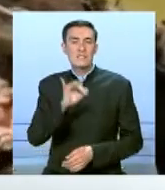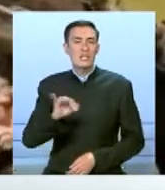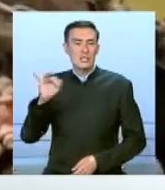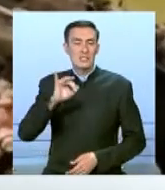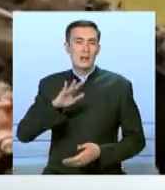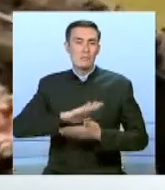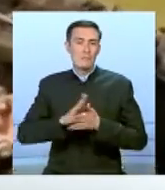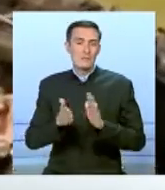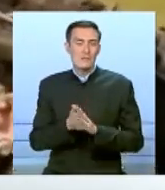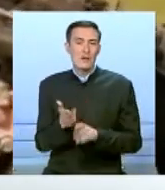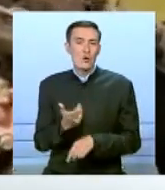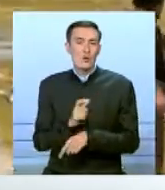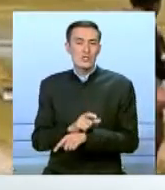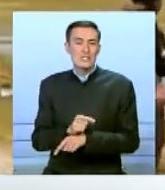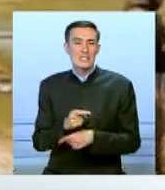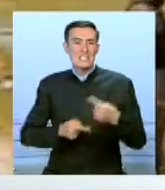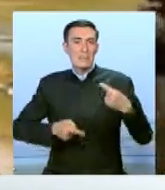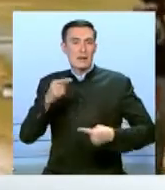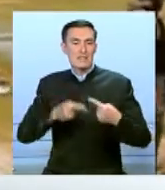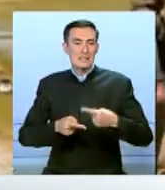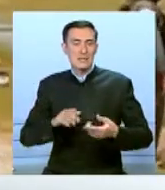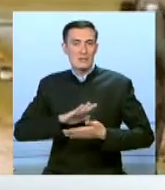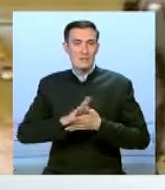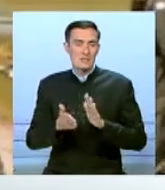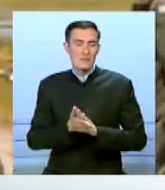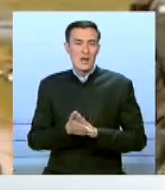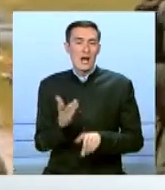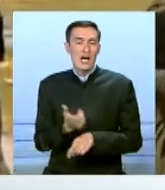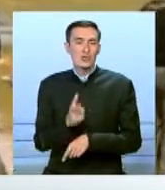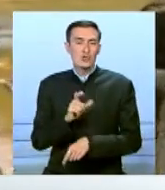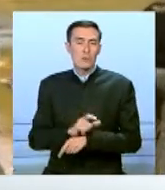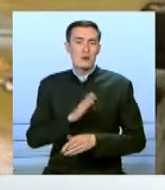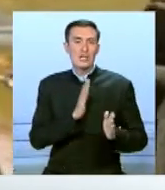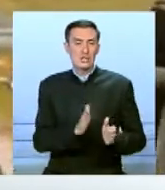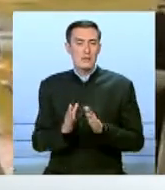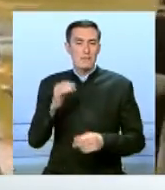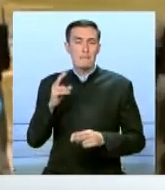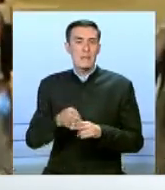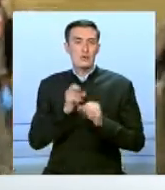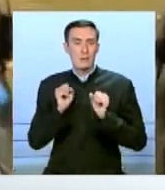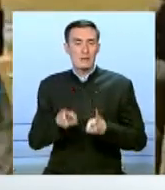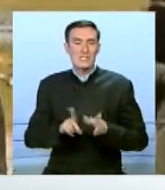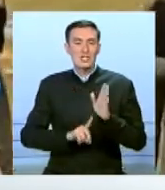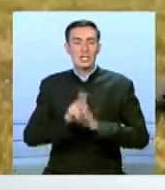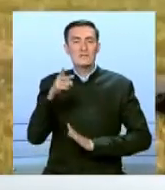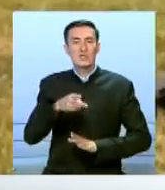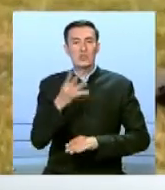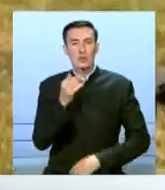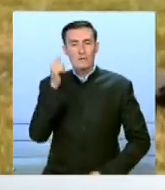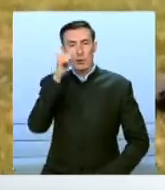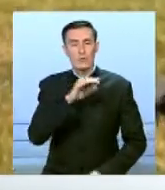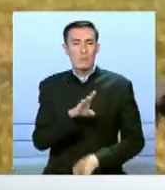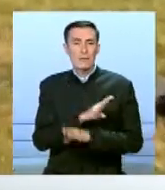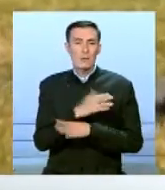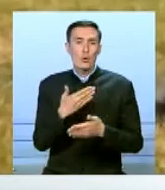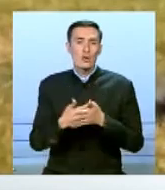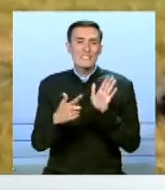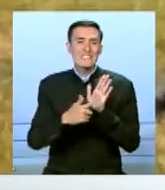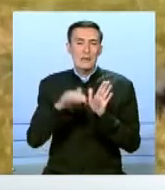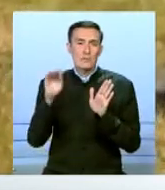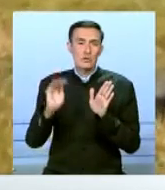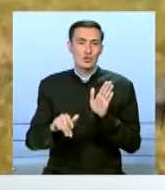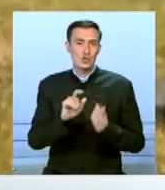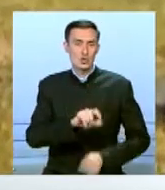исторических обстоятельств сильные сепаратистские настроения, введен особый режим безопасности. С 2004 года там погибли около 7